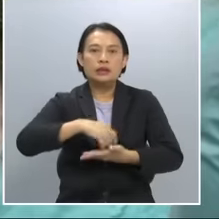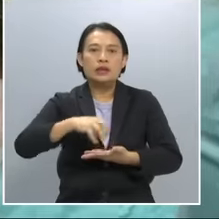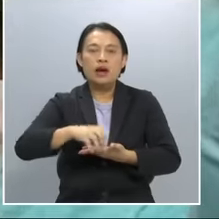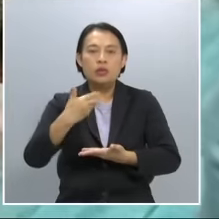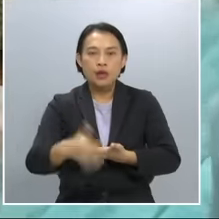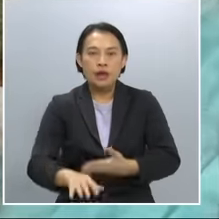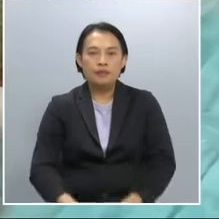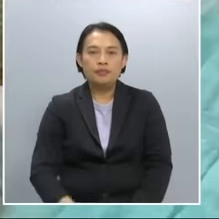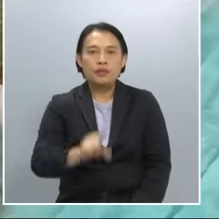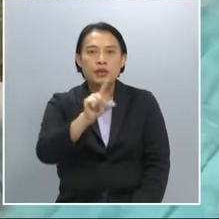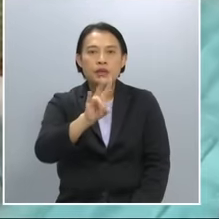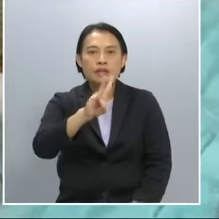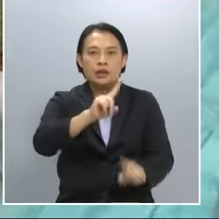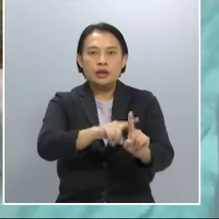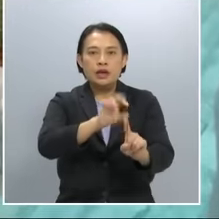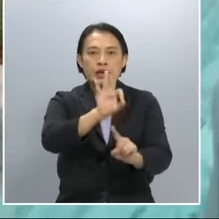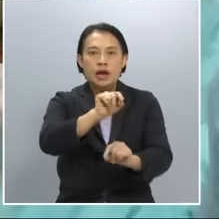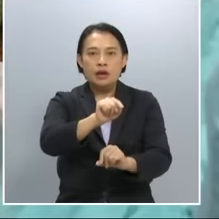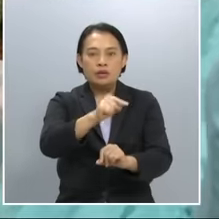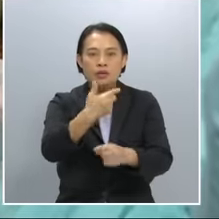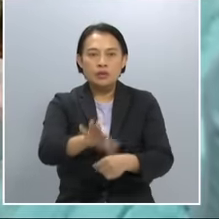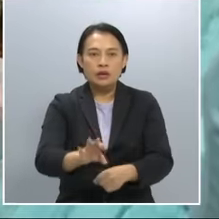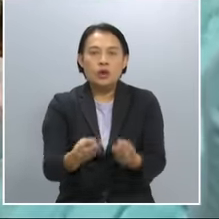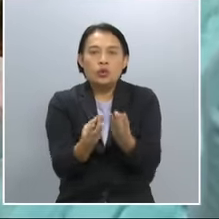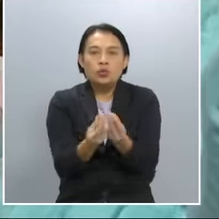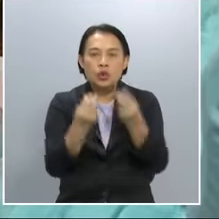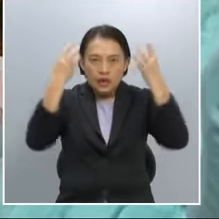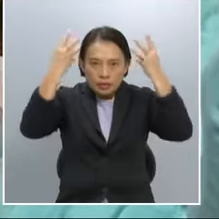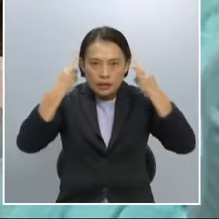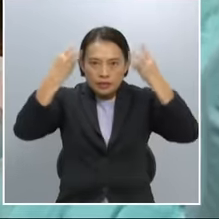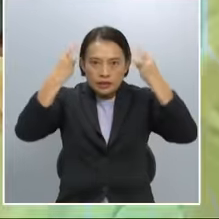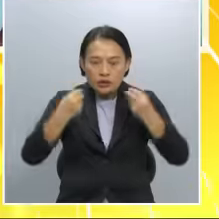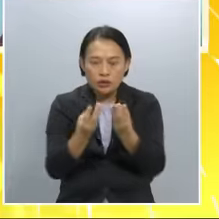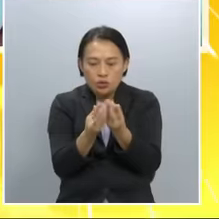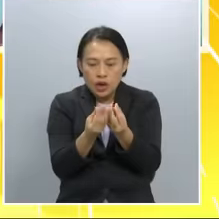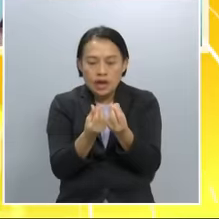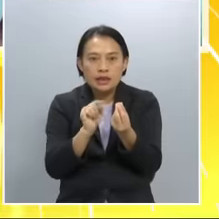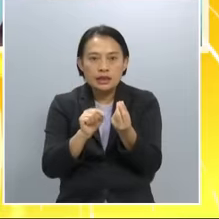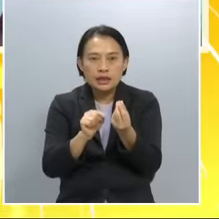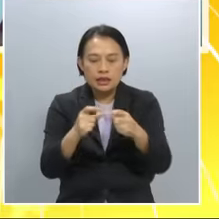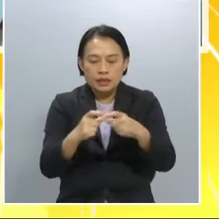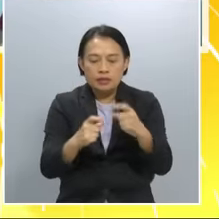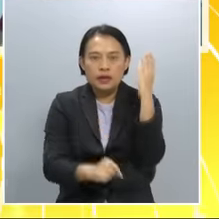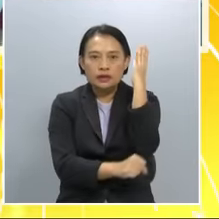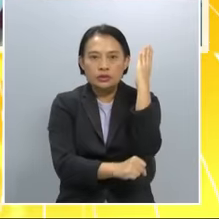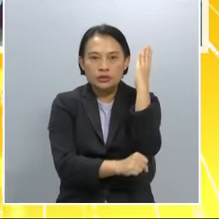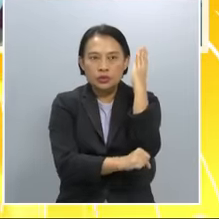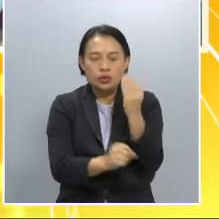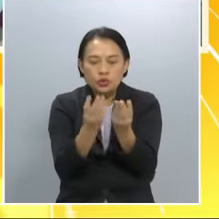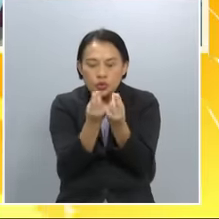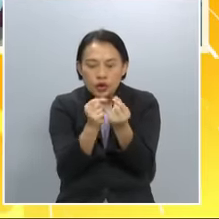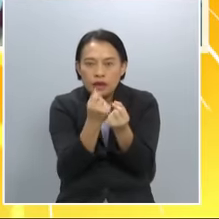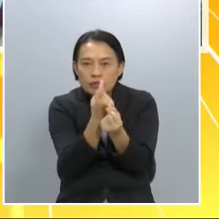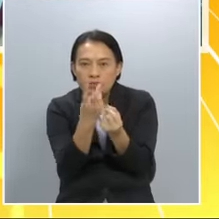เมื่อวันที่27กันยาเนี่ยผู้มีเลขบัตรประชาชนที่เป็นผู้ถือบัตรคนจนเนี่ยบัตรประชาชนลงท้ายด้วย4ถึง